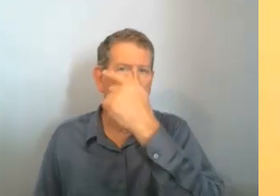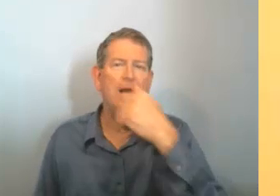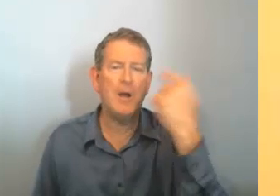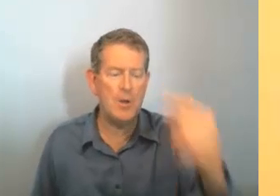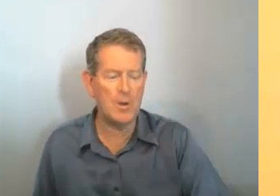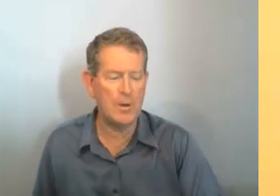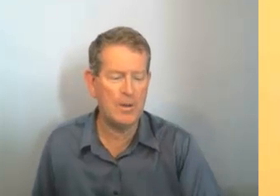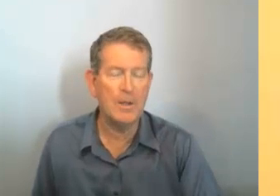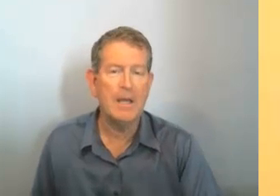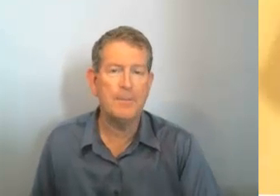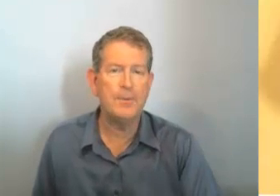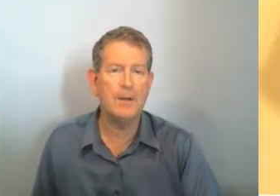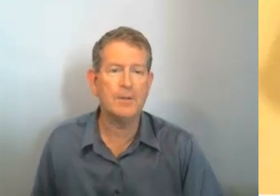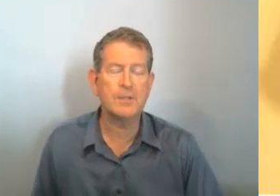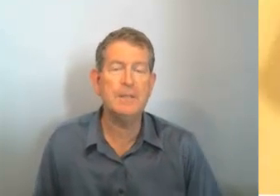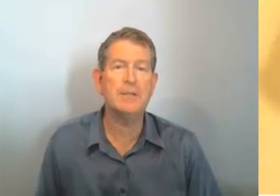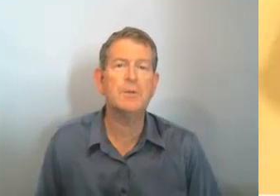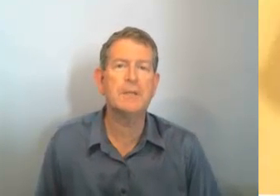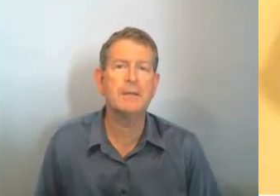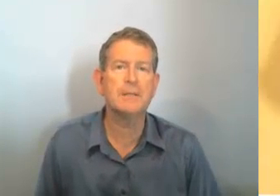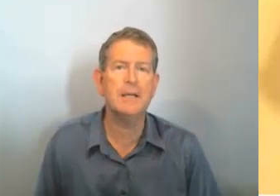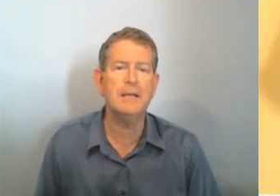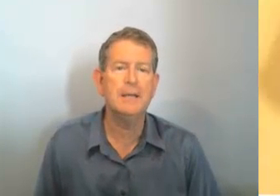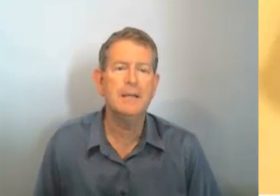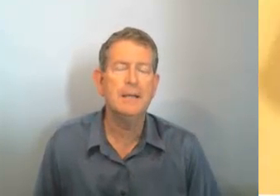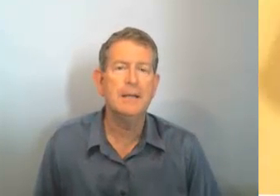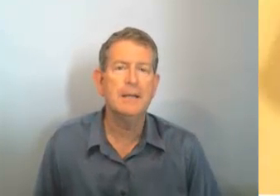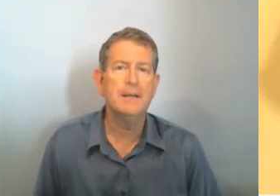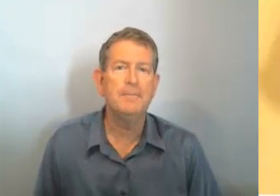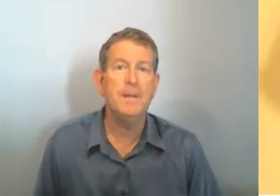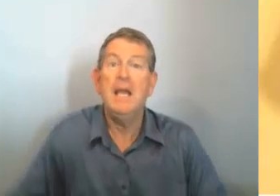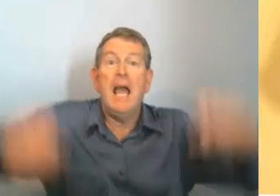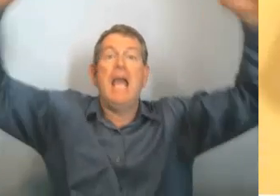heureux. Voilà, heureux. Et puis ensuite, qu'est-ce que c'est que ça?